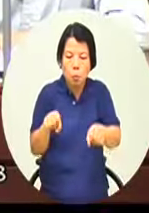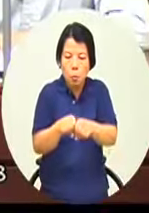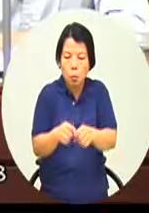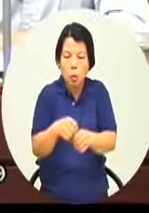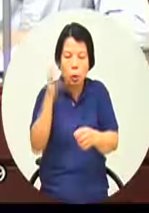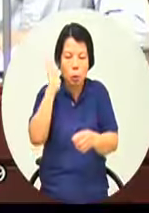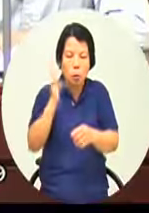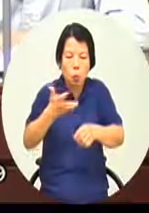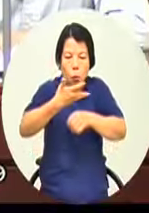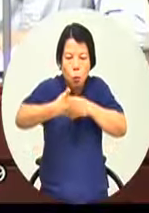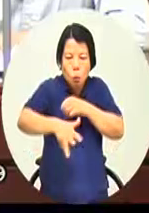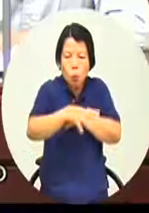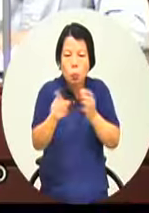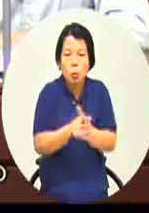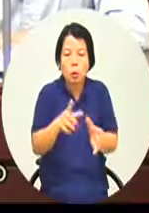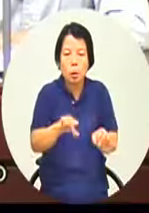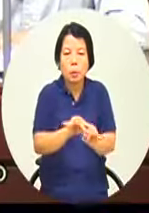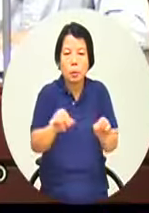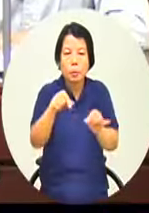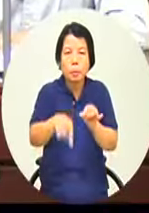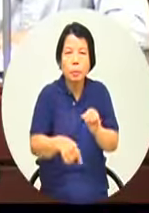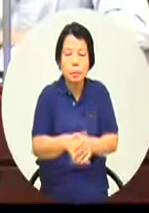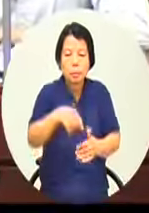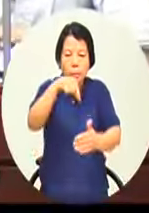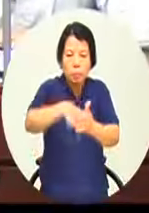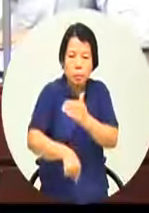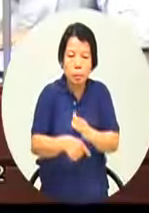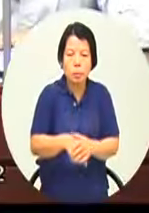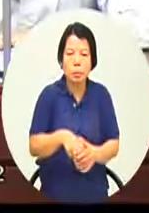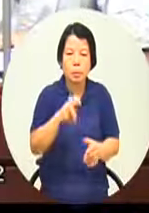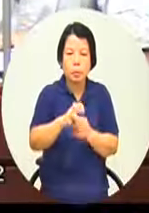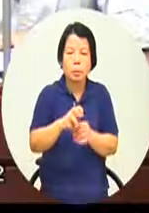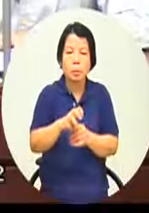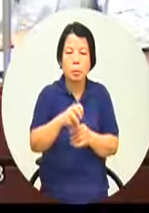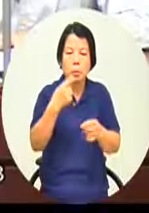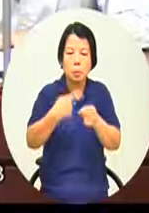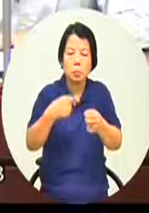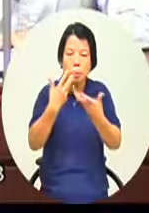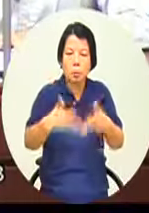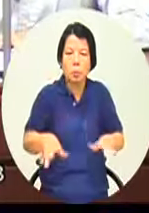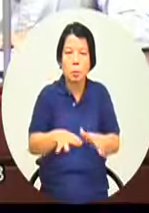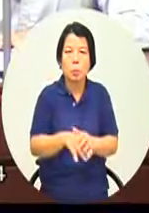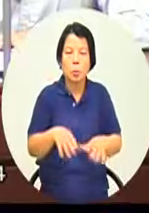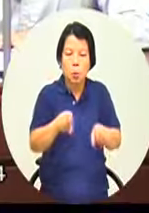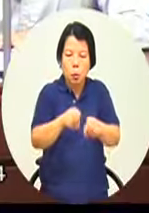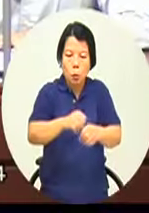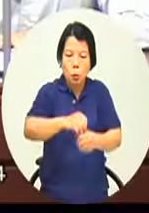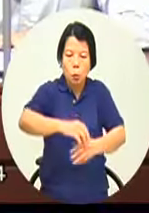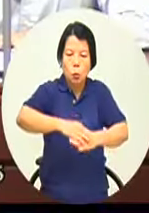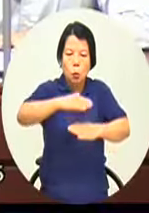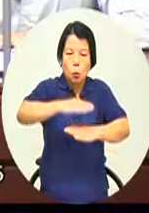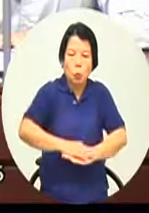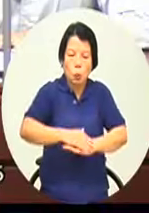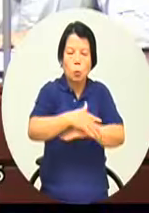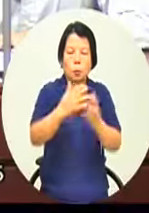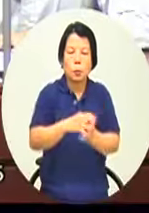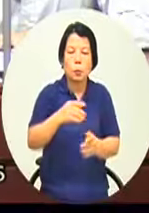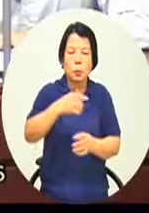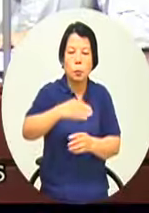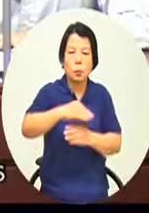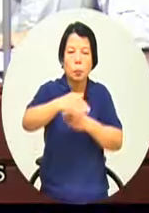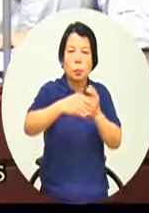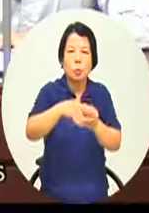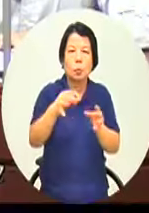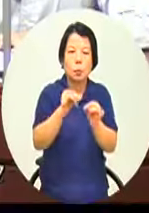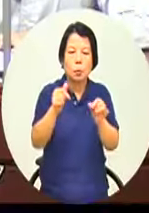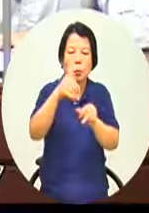水，那漏水因为它地下的深度是达到30几米，所以在整个管压下，整个这一个上面的覆土层就往